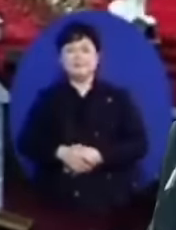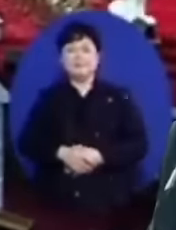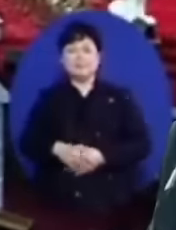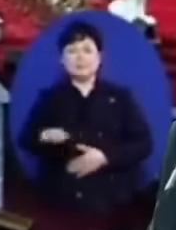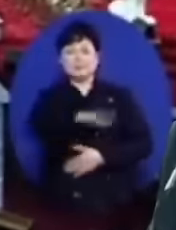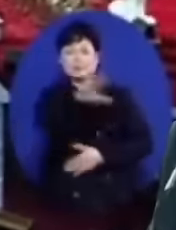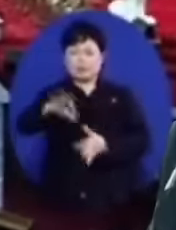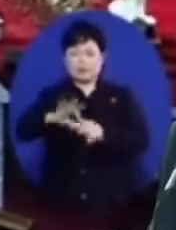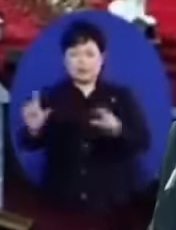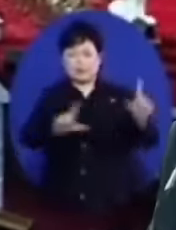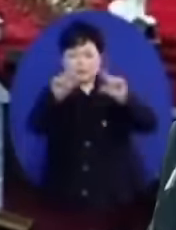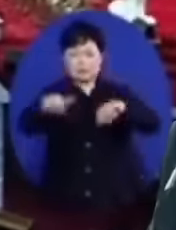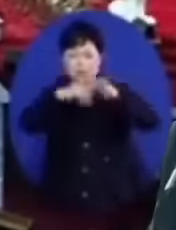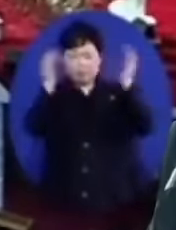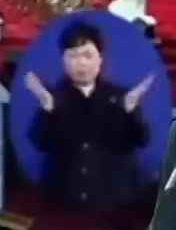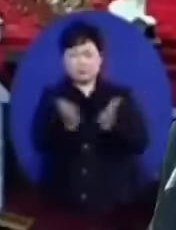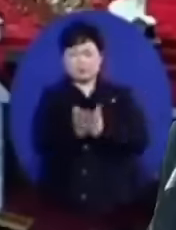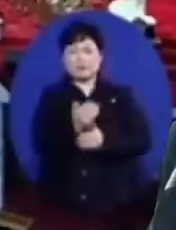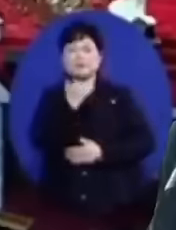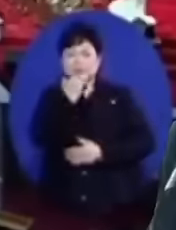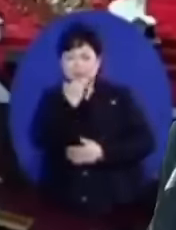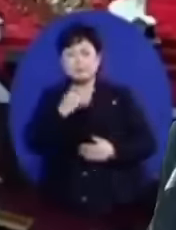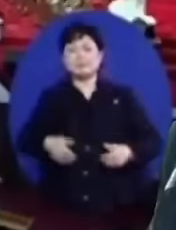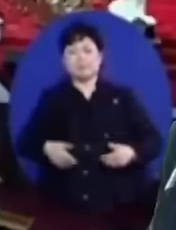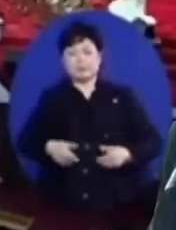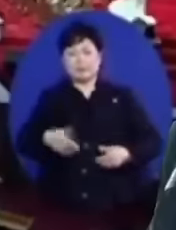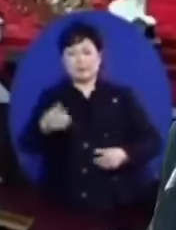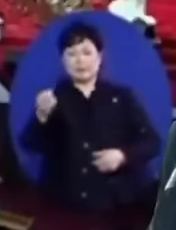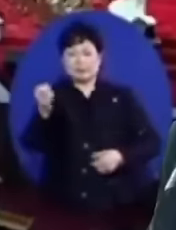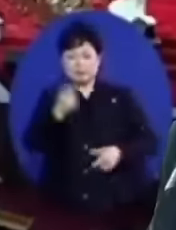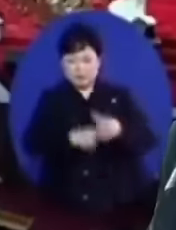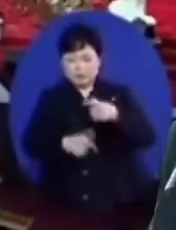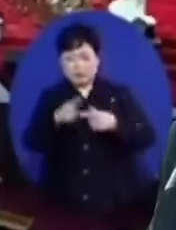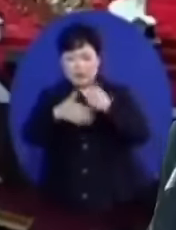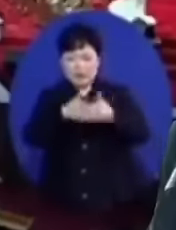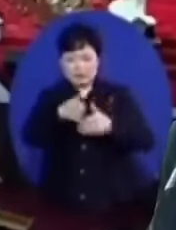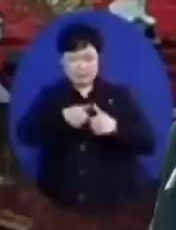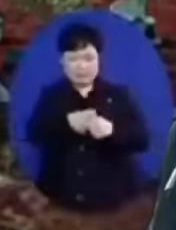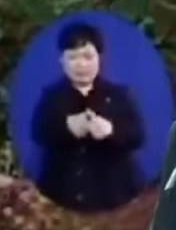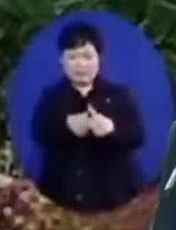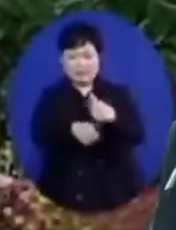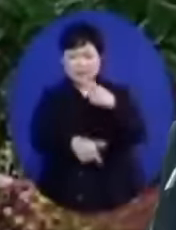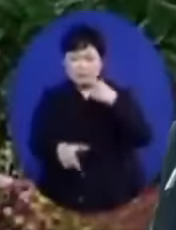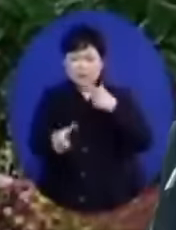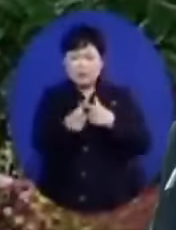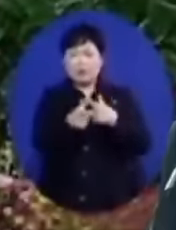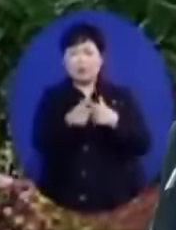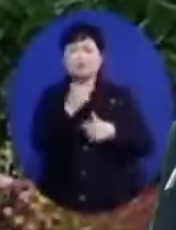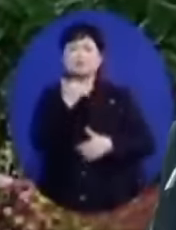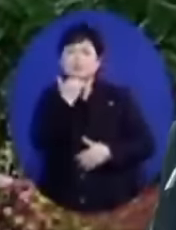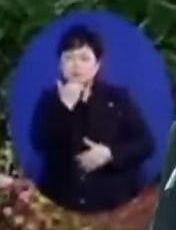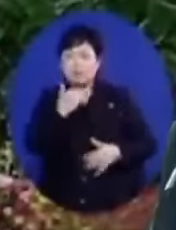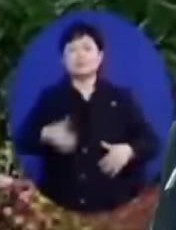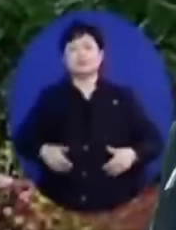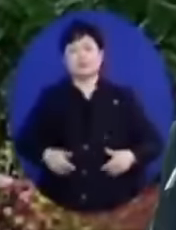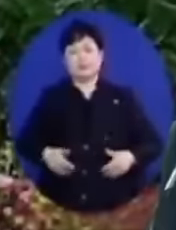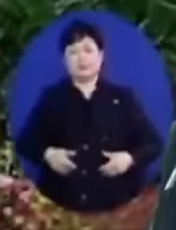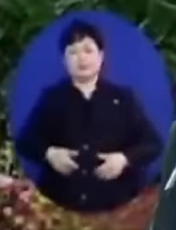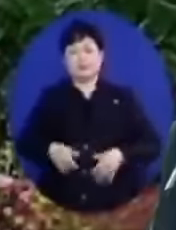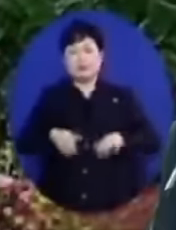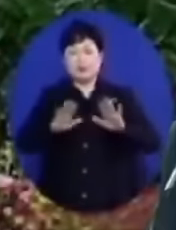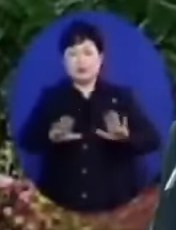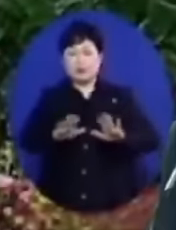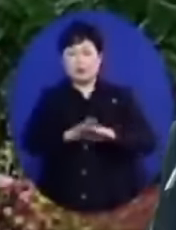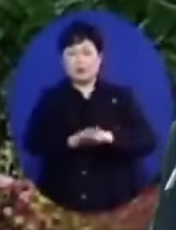우리의 삶의 모든 면에 기다림이 필요한 것입니다. 더구나 하나님을 따라가는 데는 더욱더 그러한 것입니다. 오늘